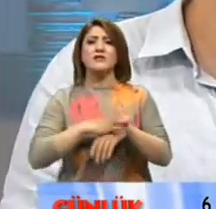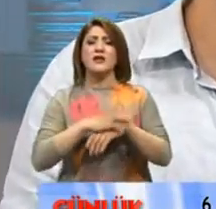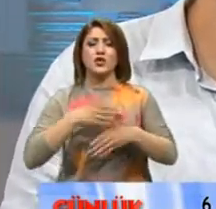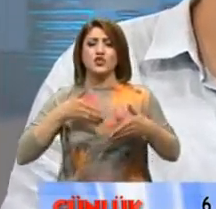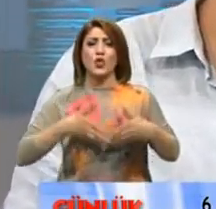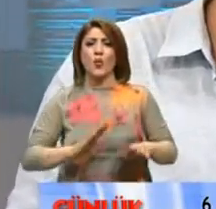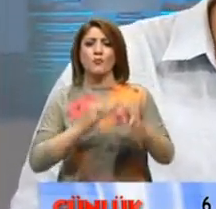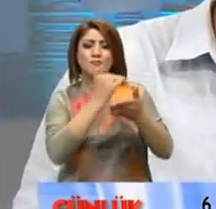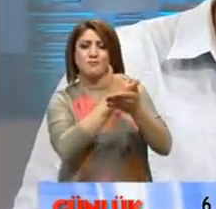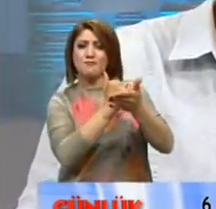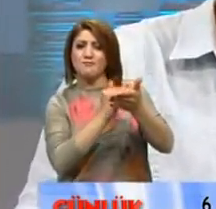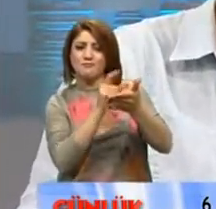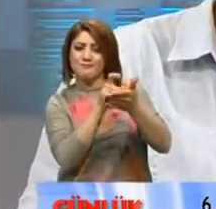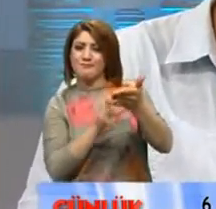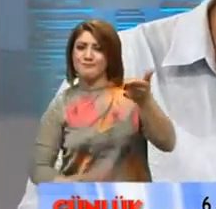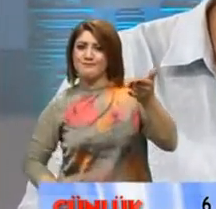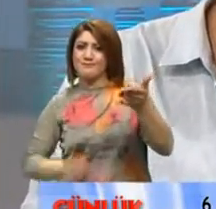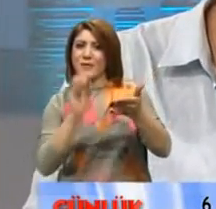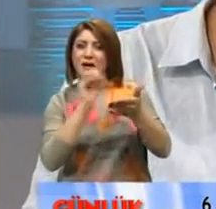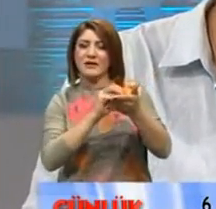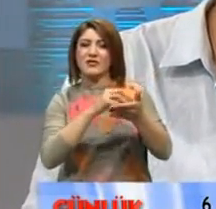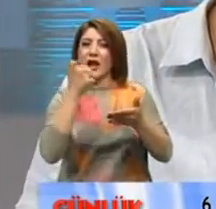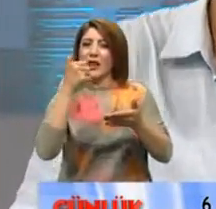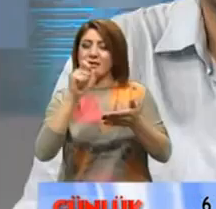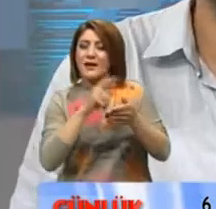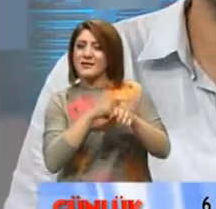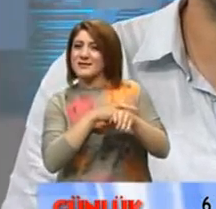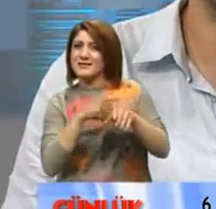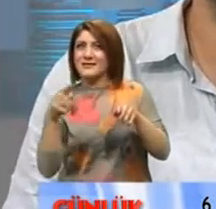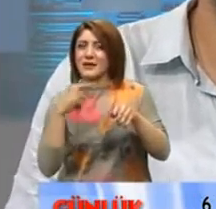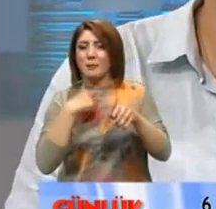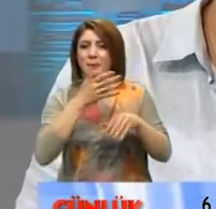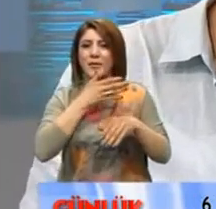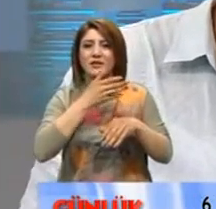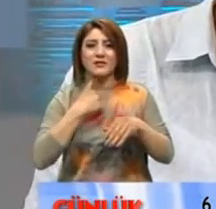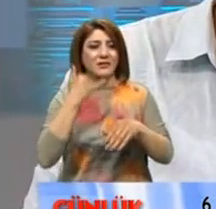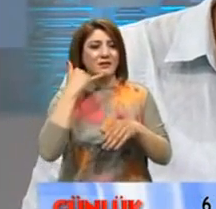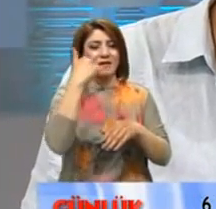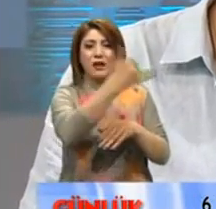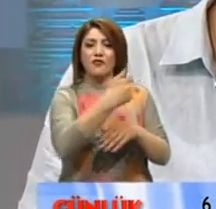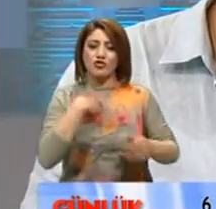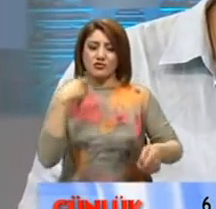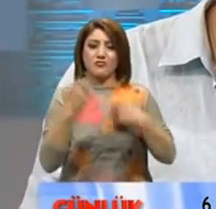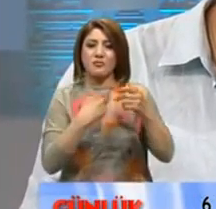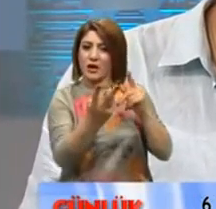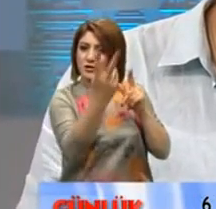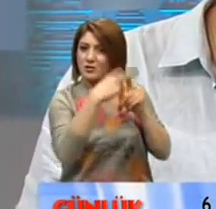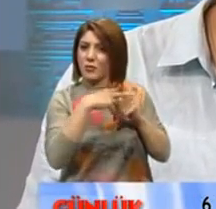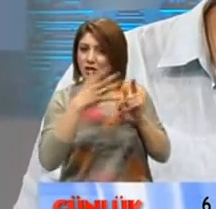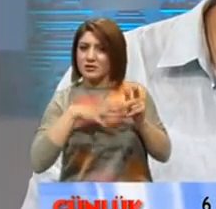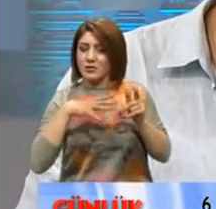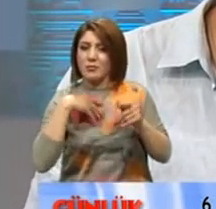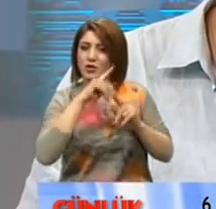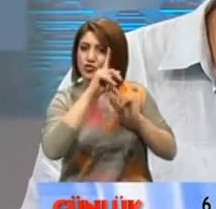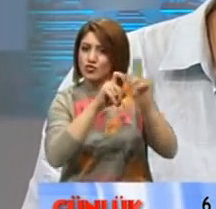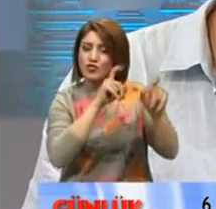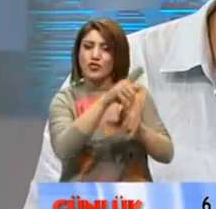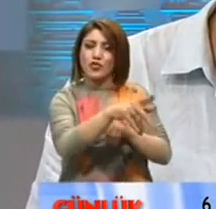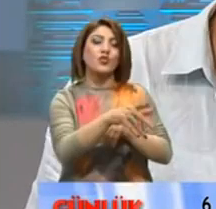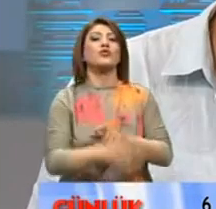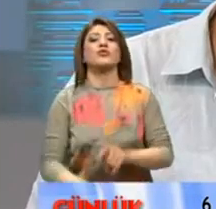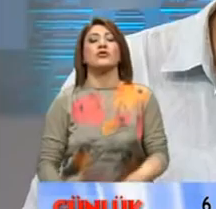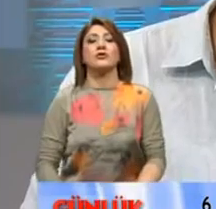doğum listesiyle hani 6 aya yaklaştıklarında telefonla arayıp çalışmamıza katılmak ister misiniz diye hani acaba